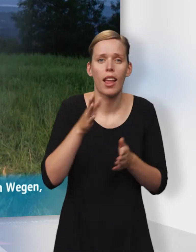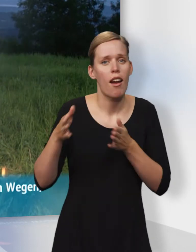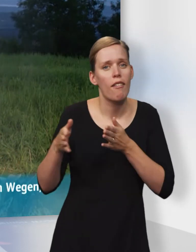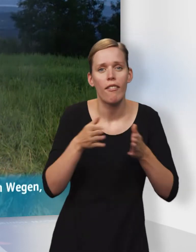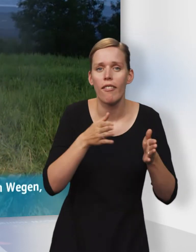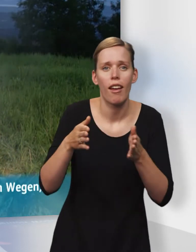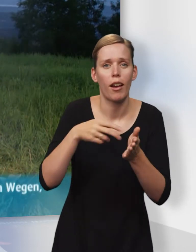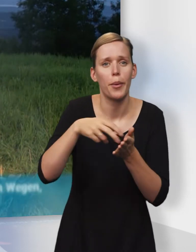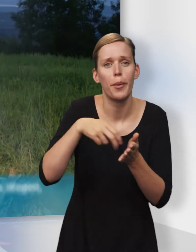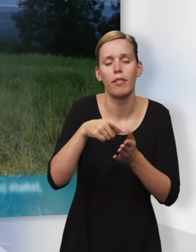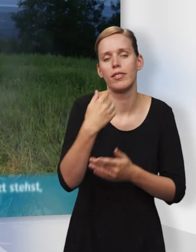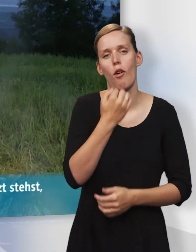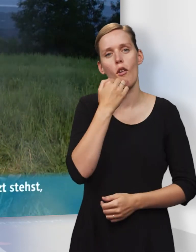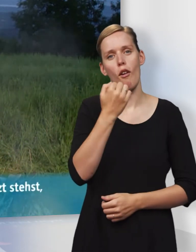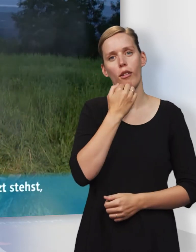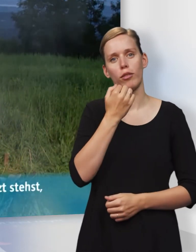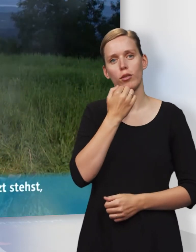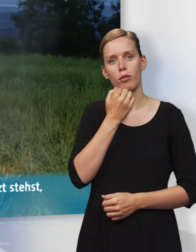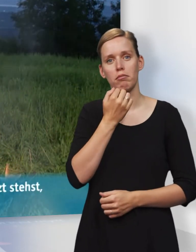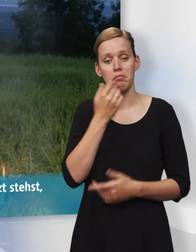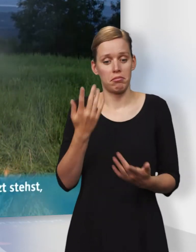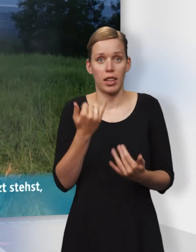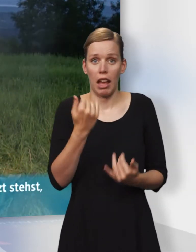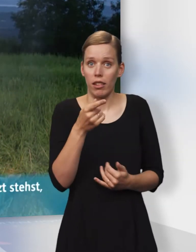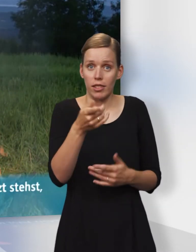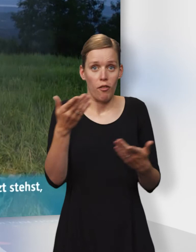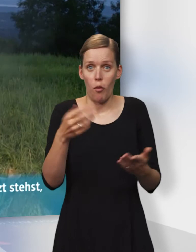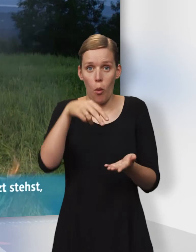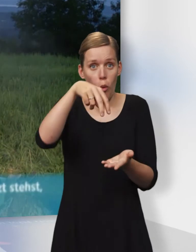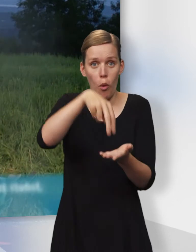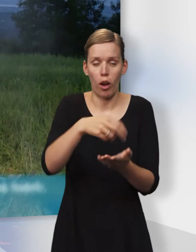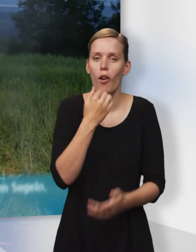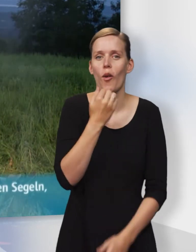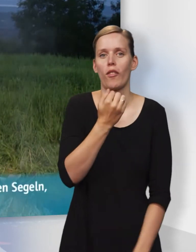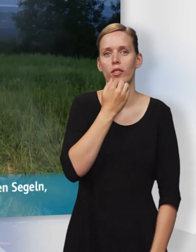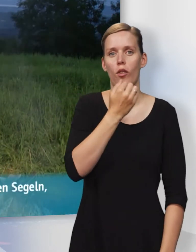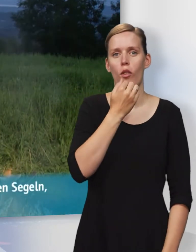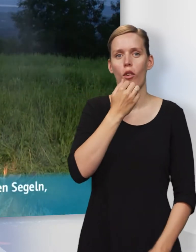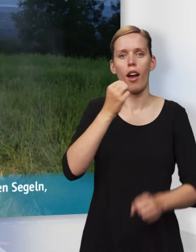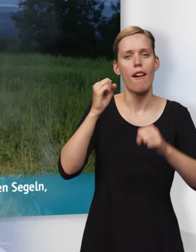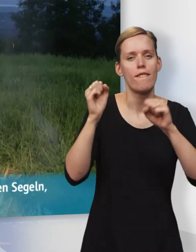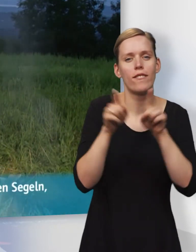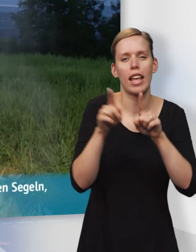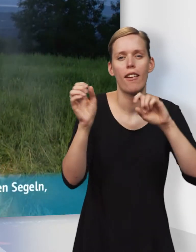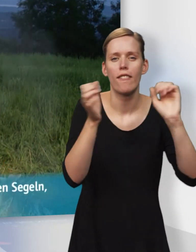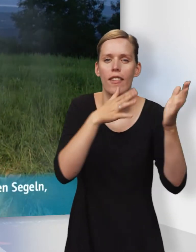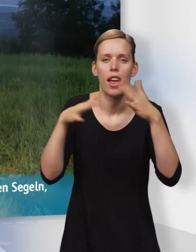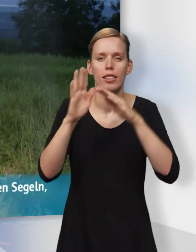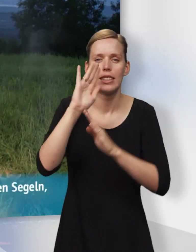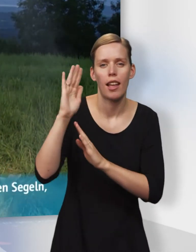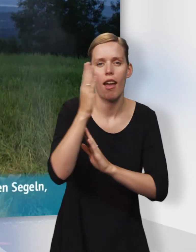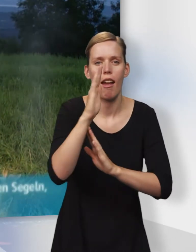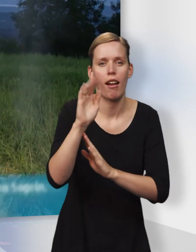Auf all deinen Wegen, die Hoffnung da, wo du jetzt stehst, die Hoffnung wie Wind in